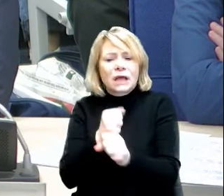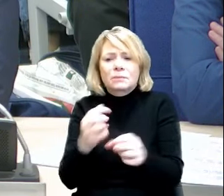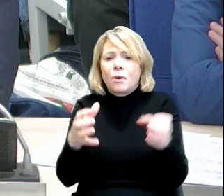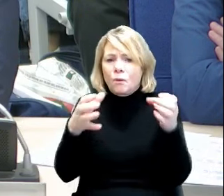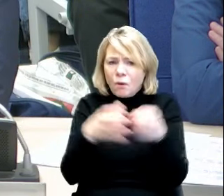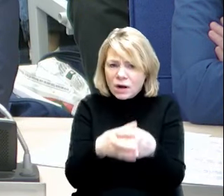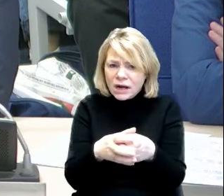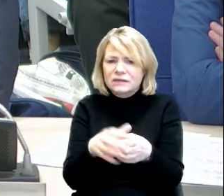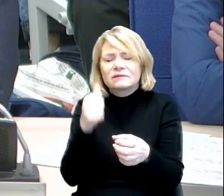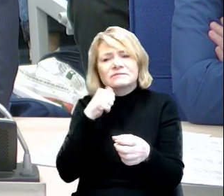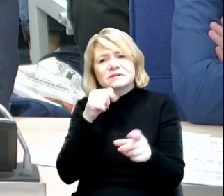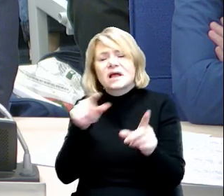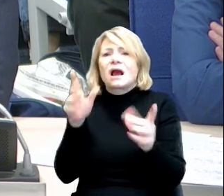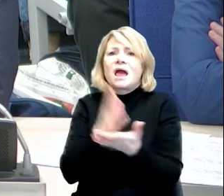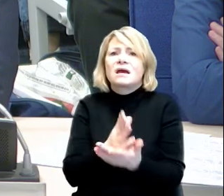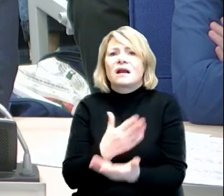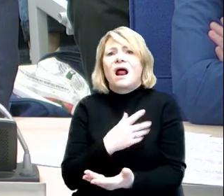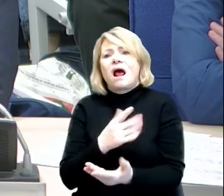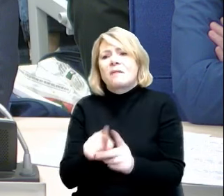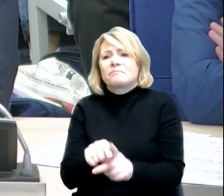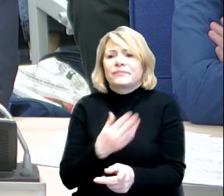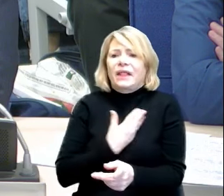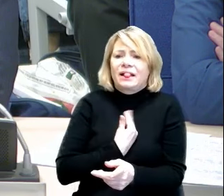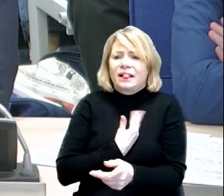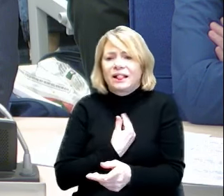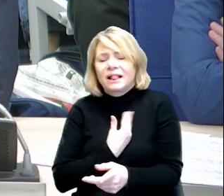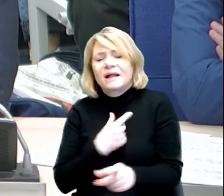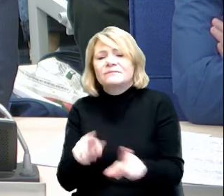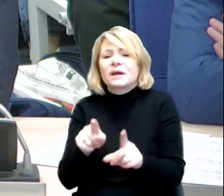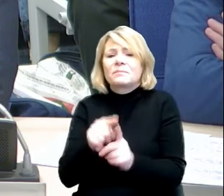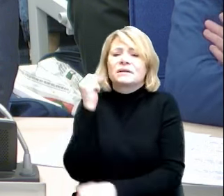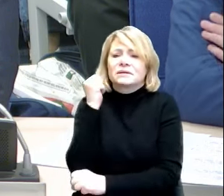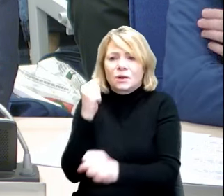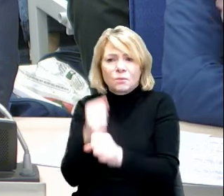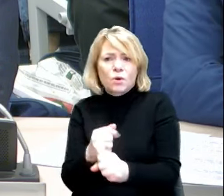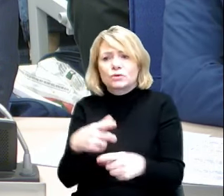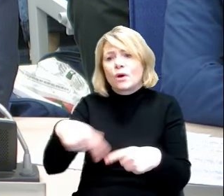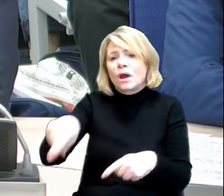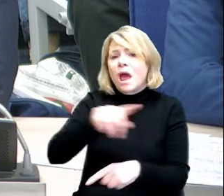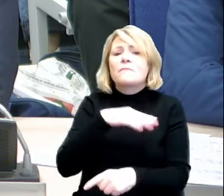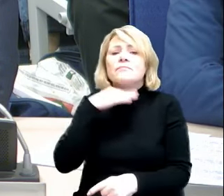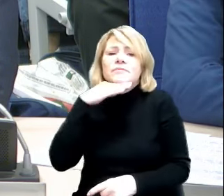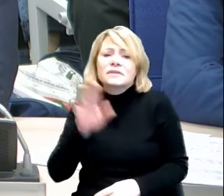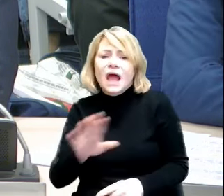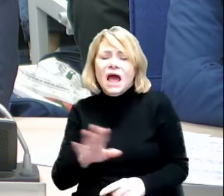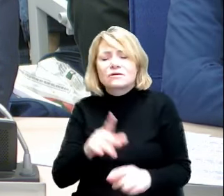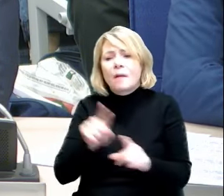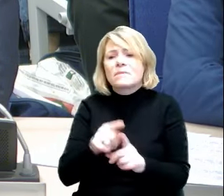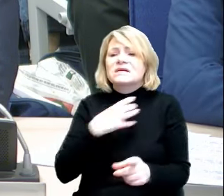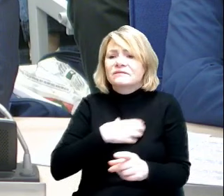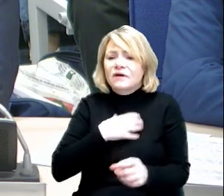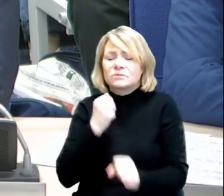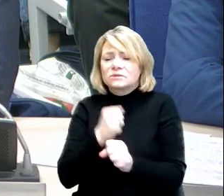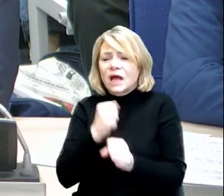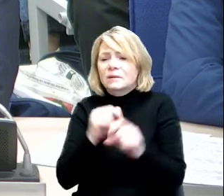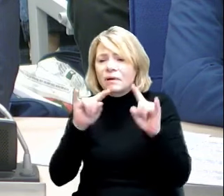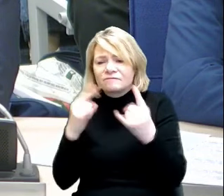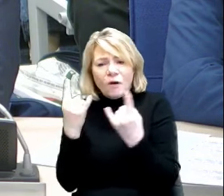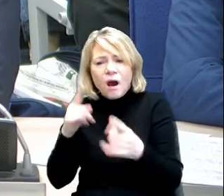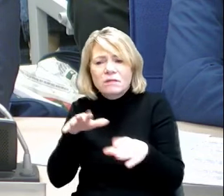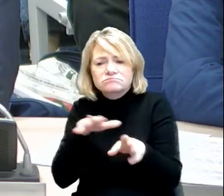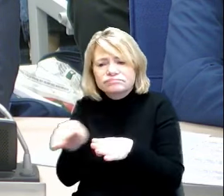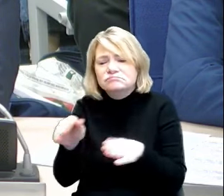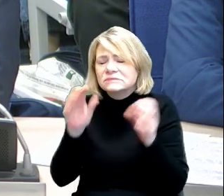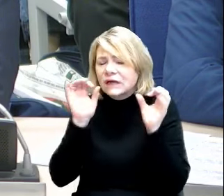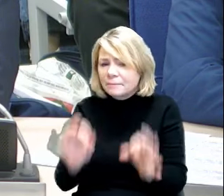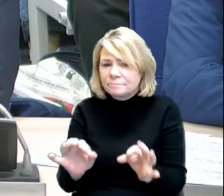kitokius nerimus ir darbuotojai atitinkamai turbūt ir savo darbą nesugeba laiku ir gerai atlikti kai tiek daug klausimų yra galvoj